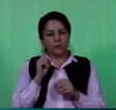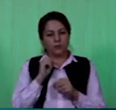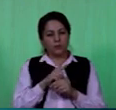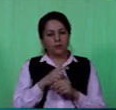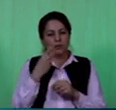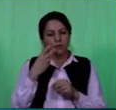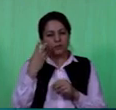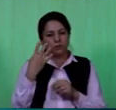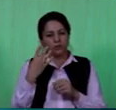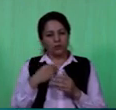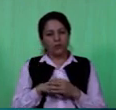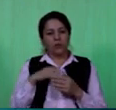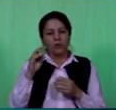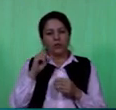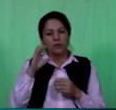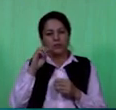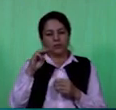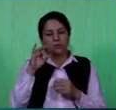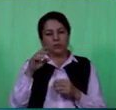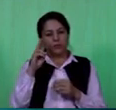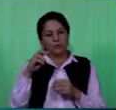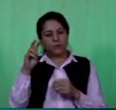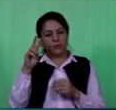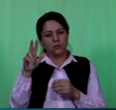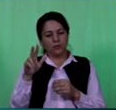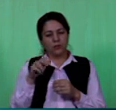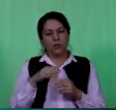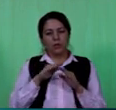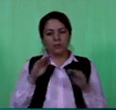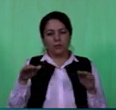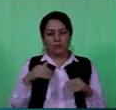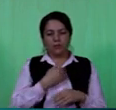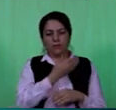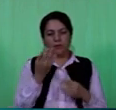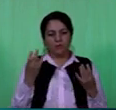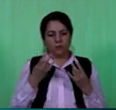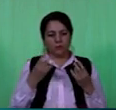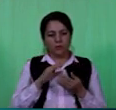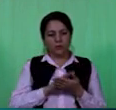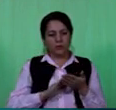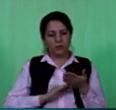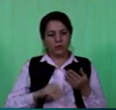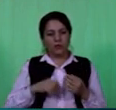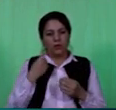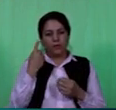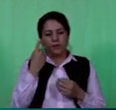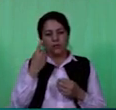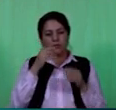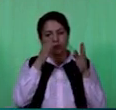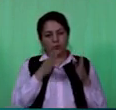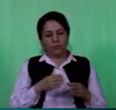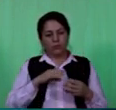24 на странице 203 ребята вам нужно записать в один столбик